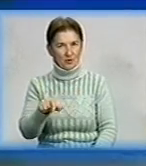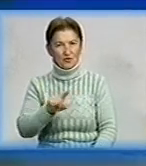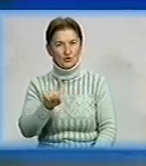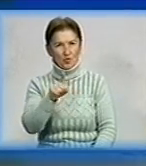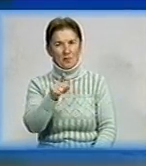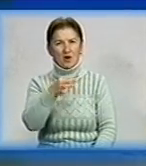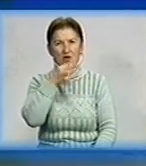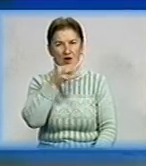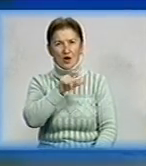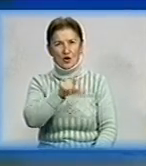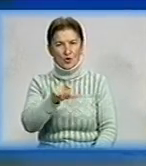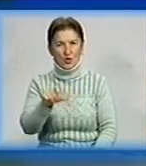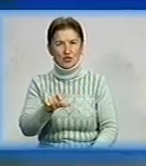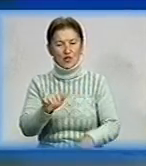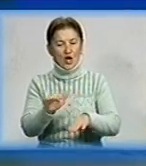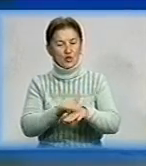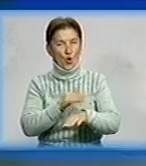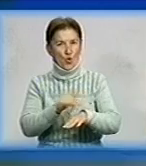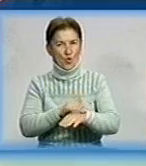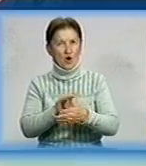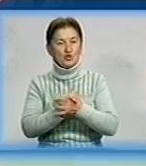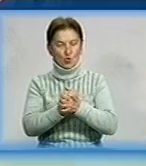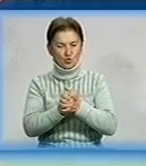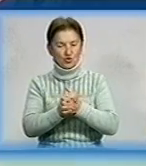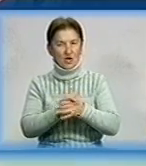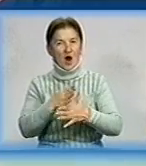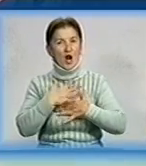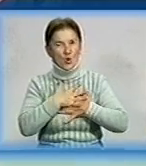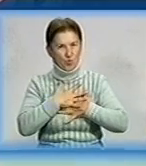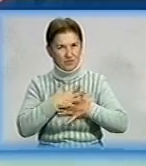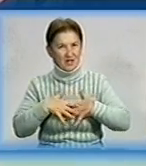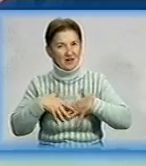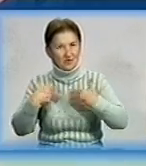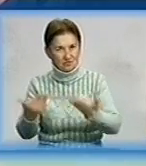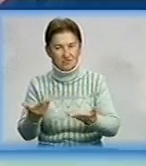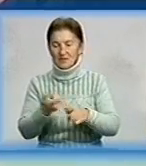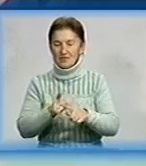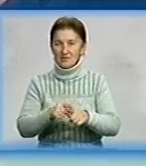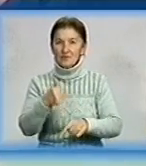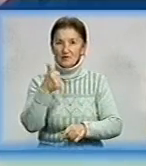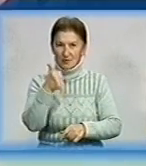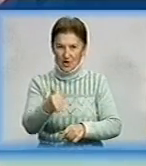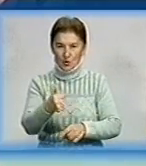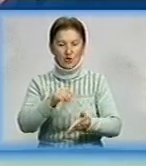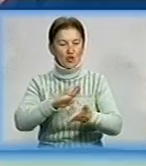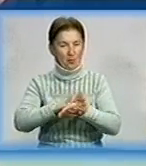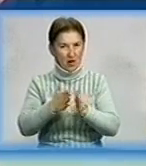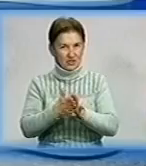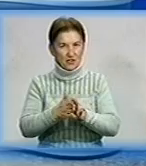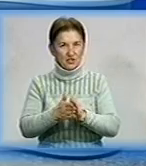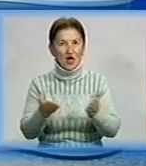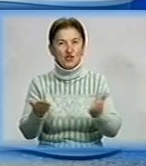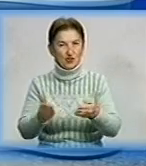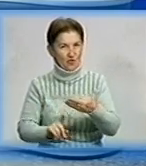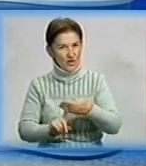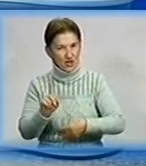понравилось, что люди открытые, дружелюбные. So I think that's a good starting point. That's one thing. Это хорошая позиция, с которой нужно начинать. Then we